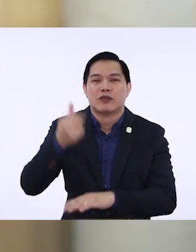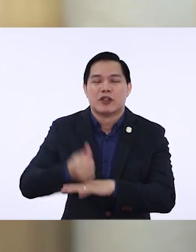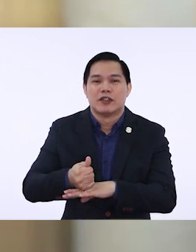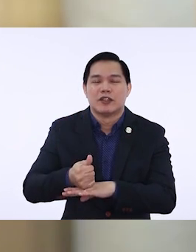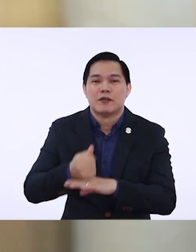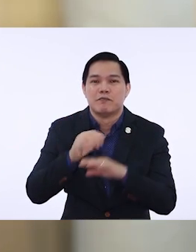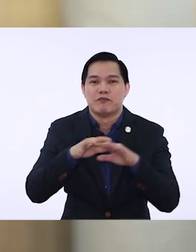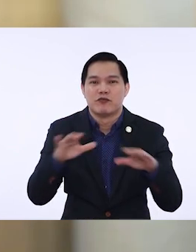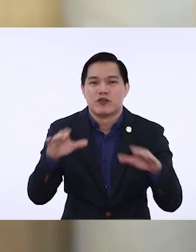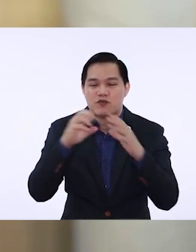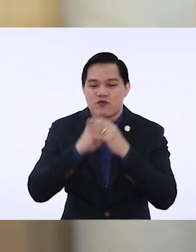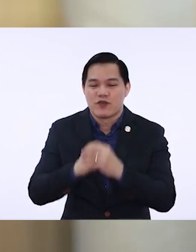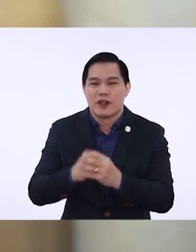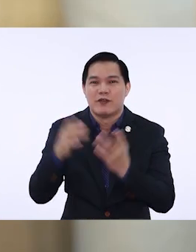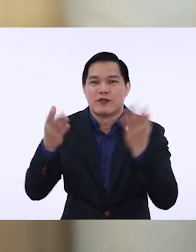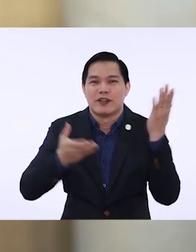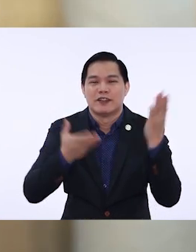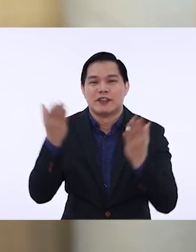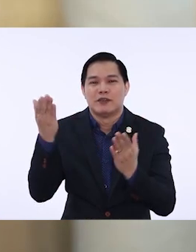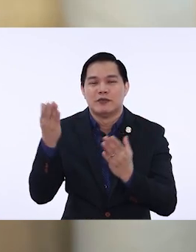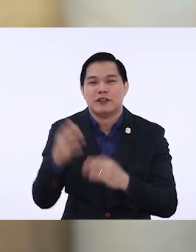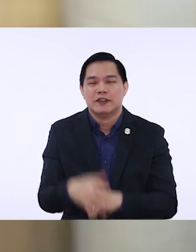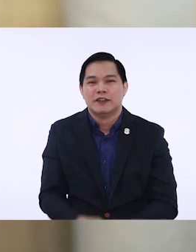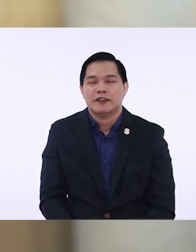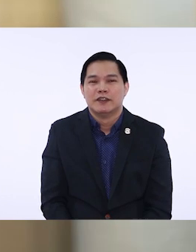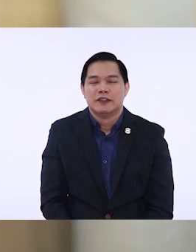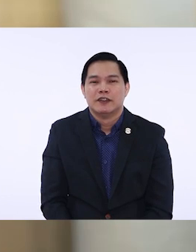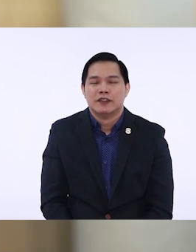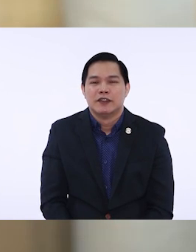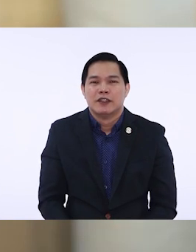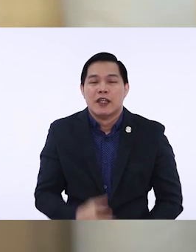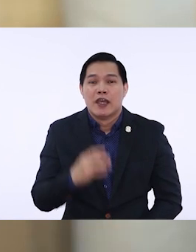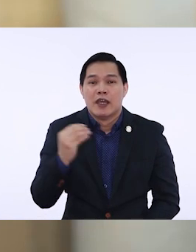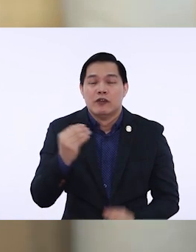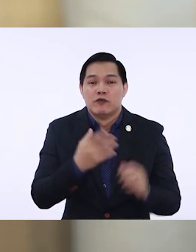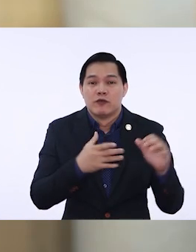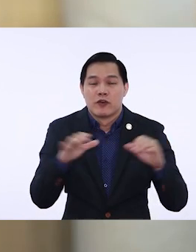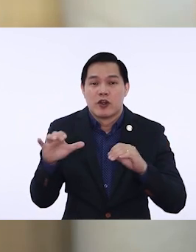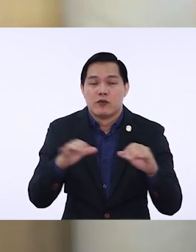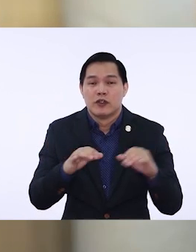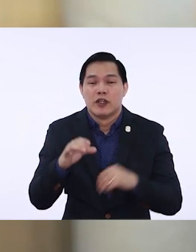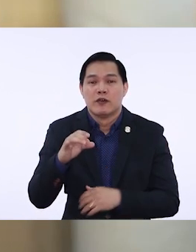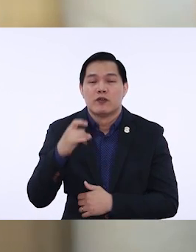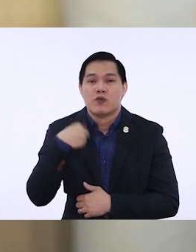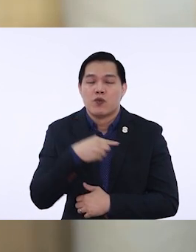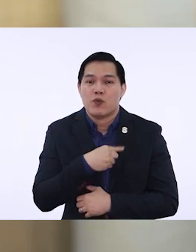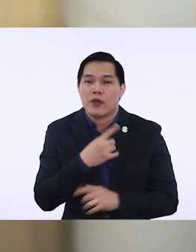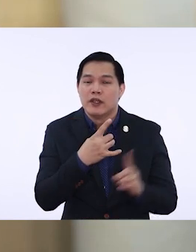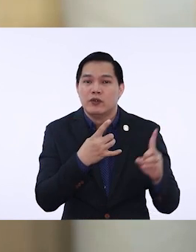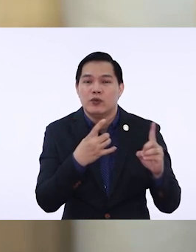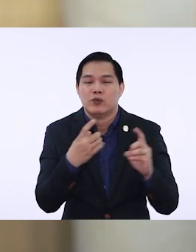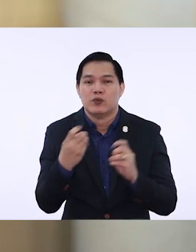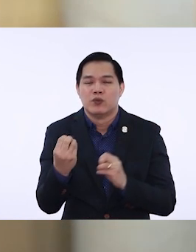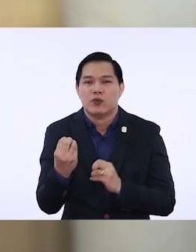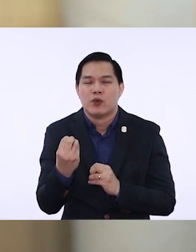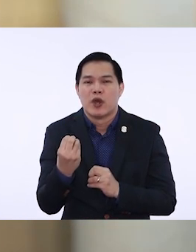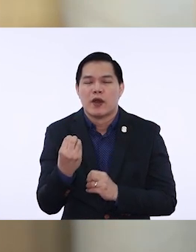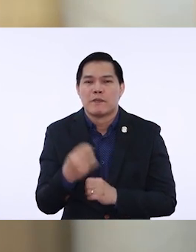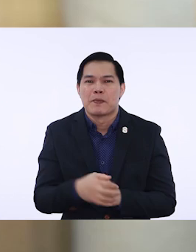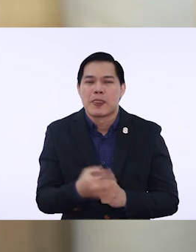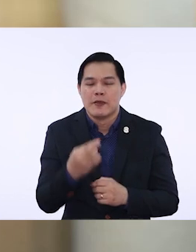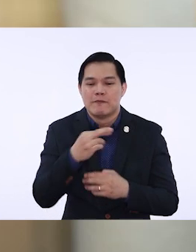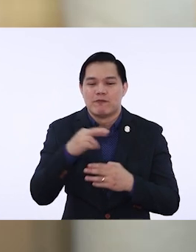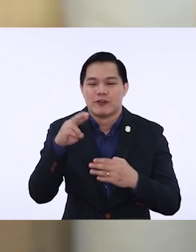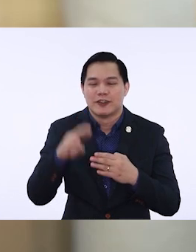pagkakatatag ng pagsamba ng kabataan. At sa mga aktibidad po na ginawa po namin ay nagdulot